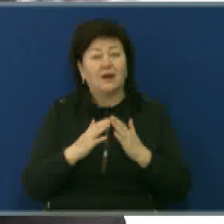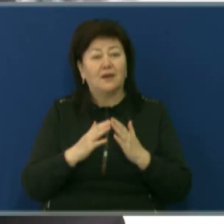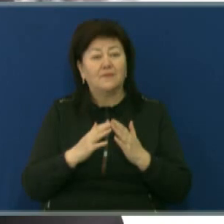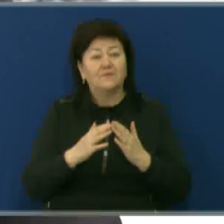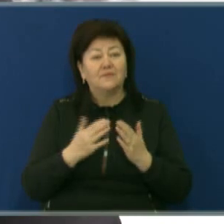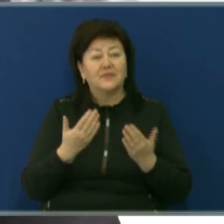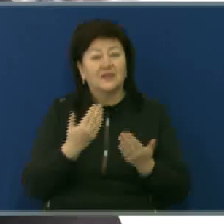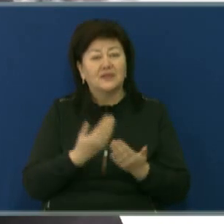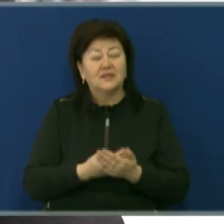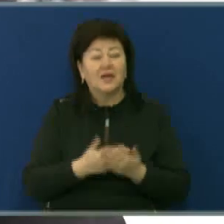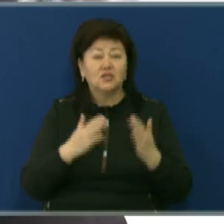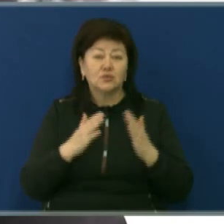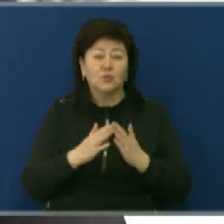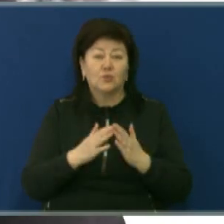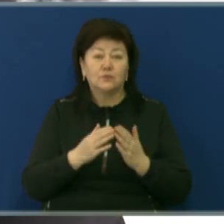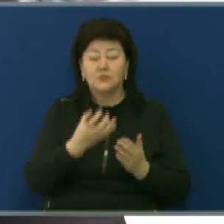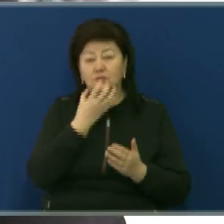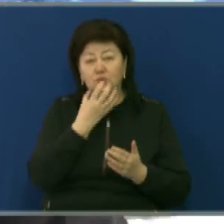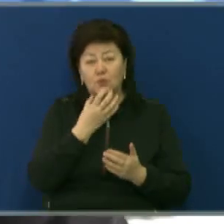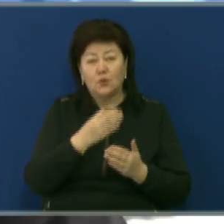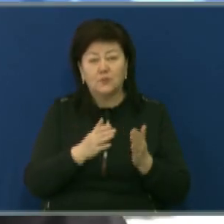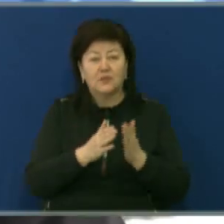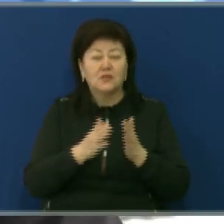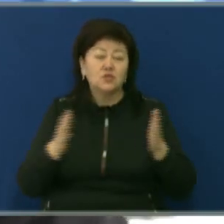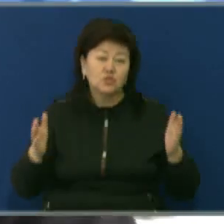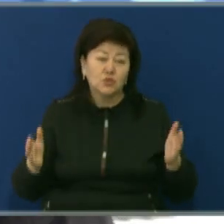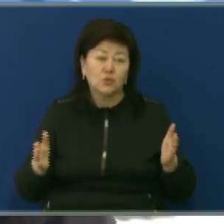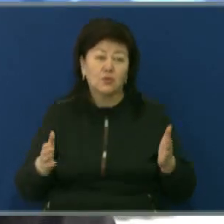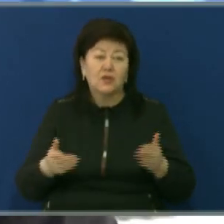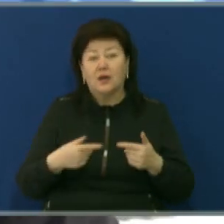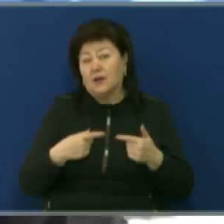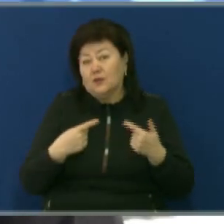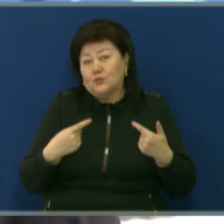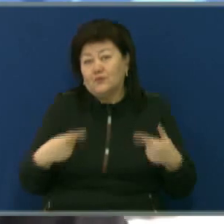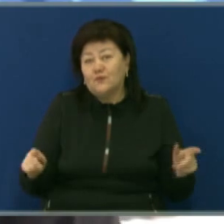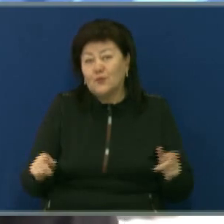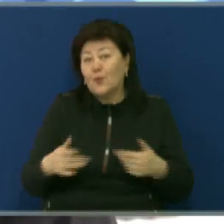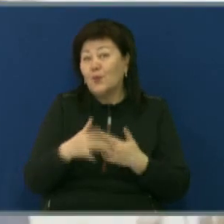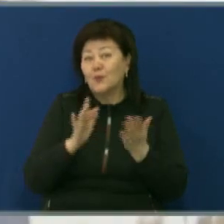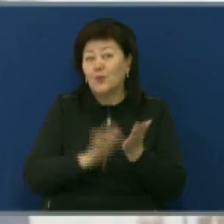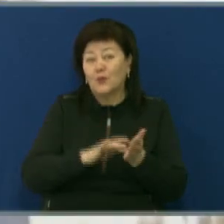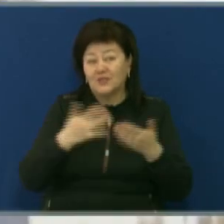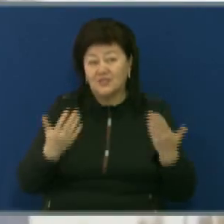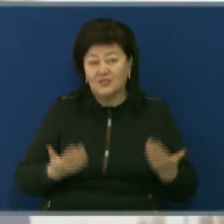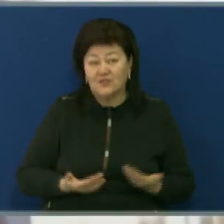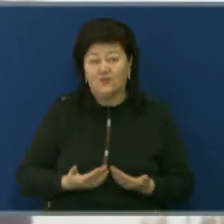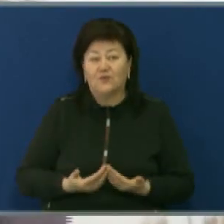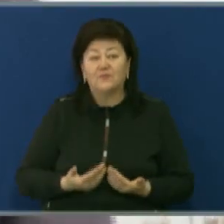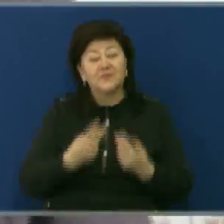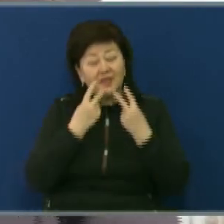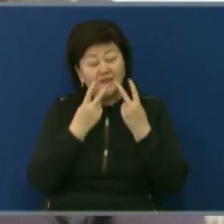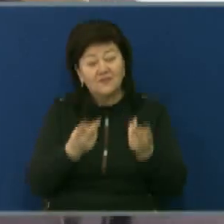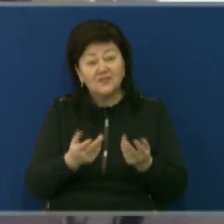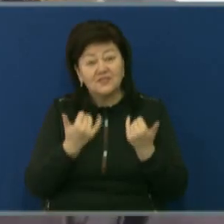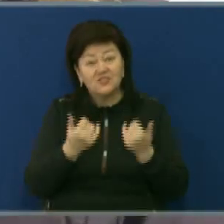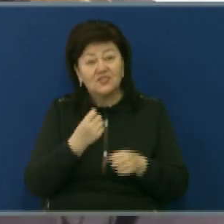өзіміздің үйіміз өте жылы. Кең бөлек бір қалада тұрып атқандай сезімдеміз, шынын айтқанда. Мына жерге көріп тұрсыздар,